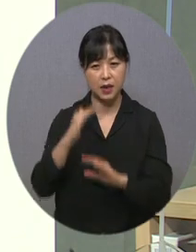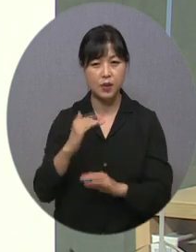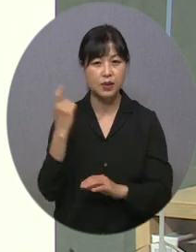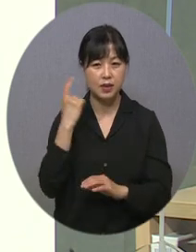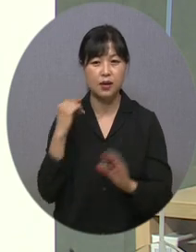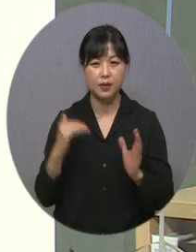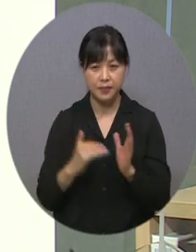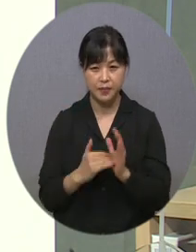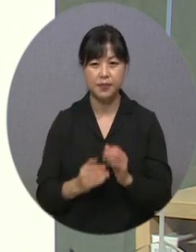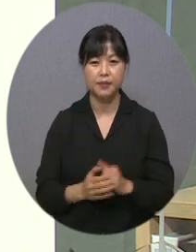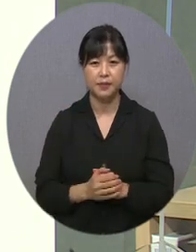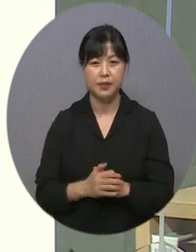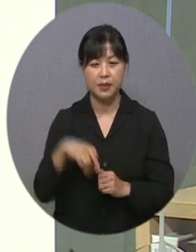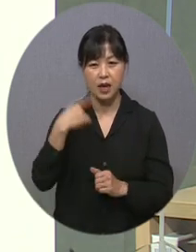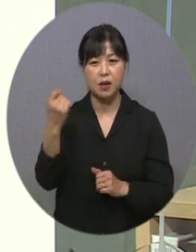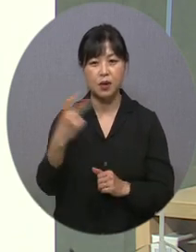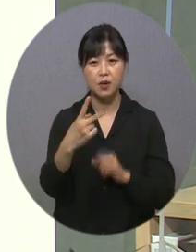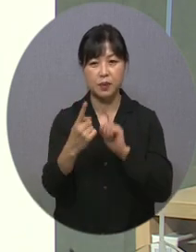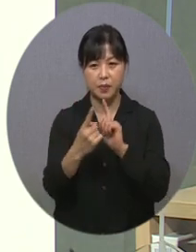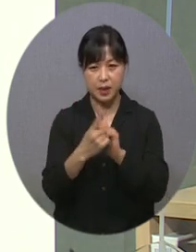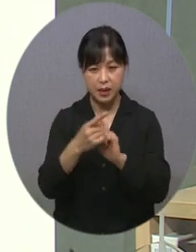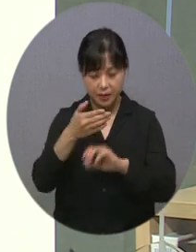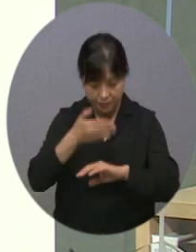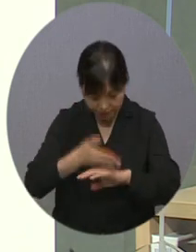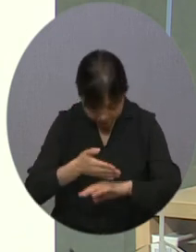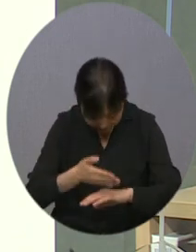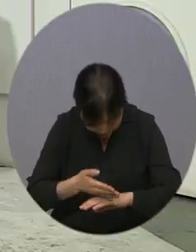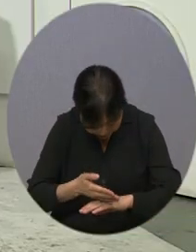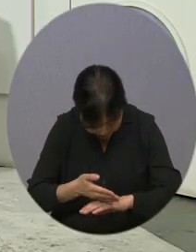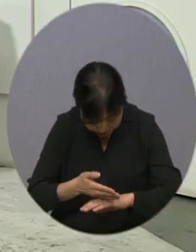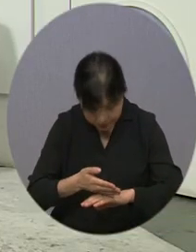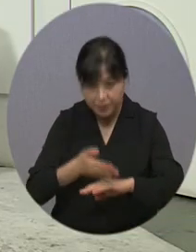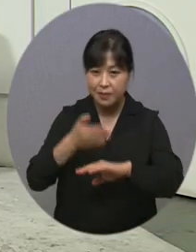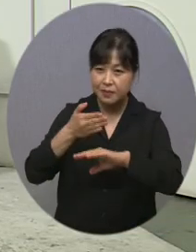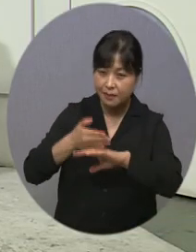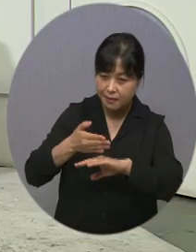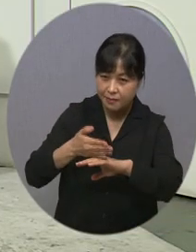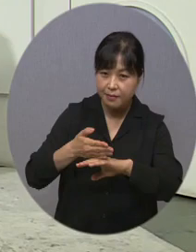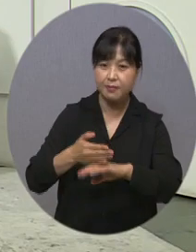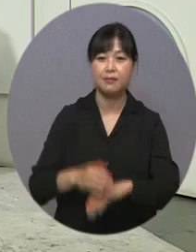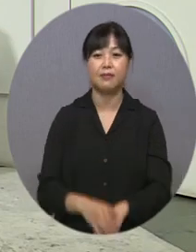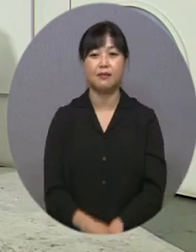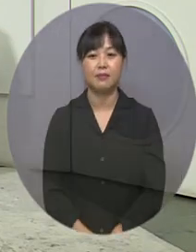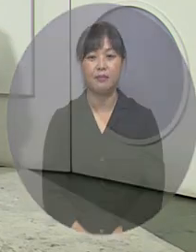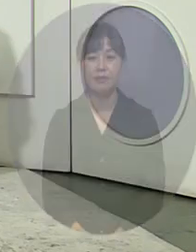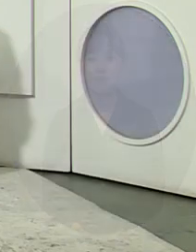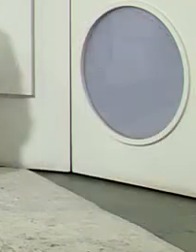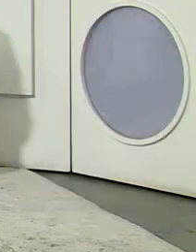들어봤습니다. 다음 시간에 뵙겠습니다. 감사합니다. 고맙습니다. 네, 감사합니다. 네.